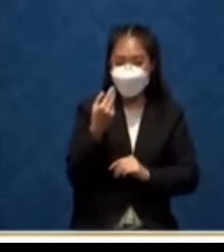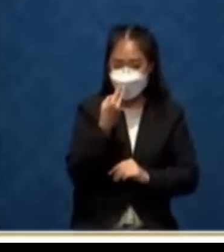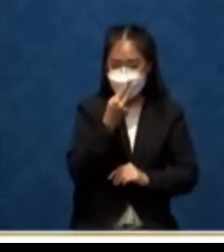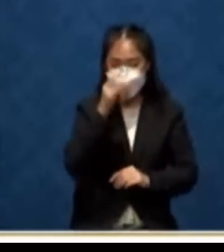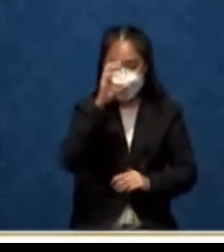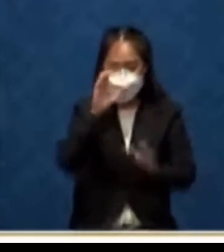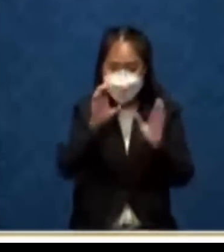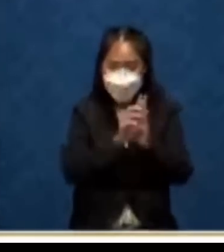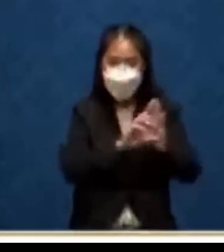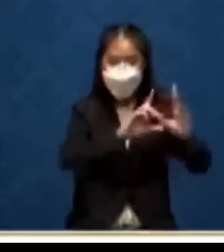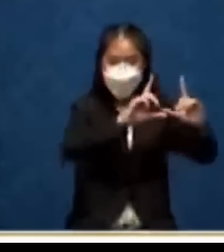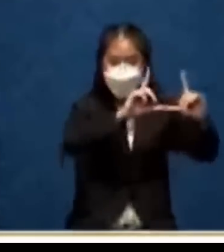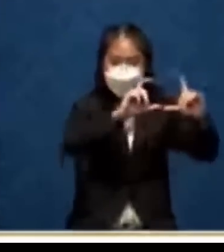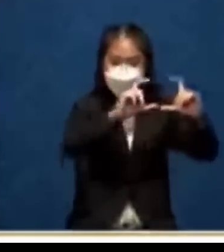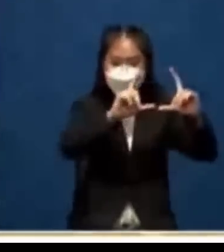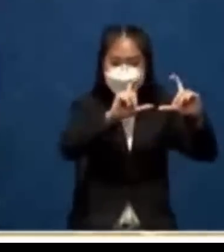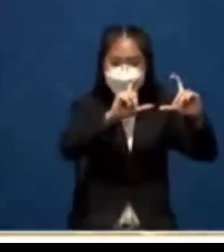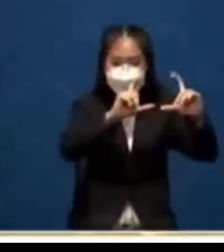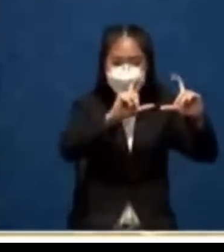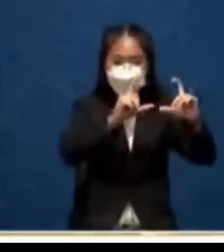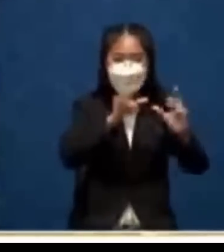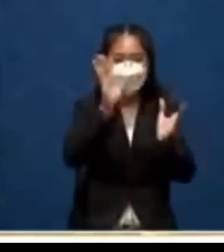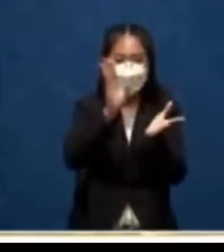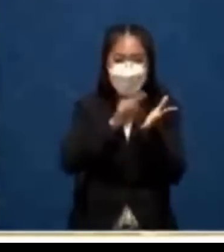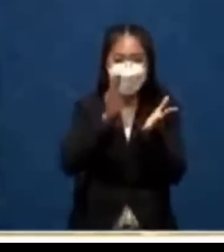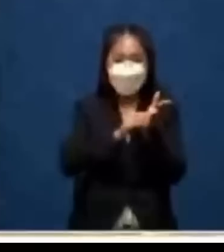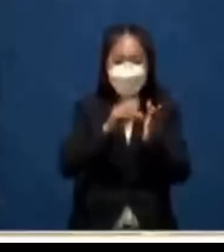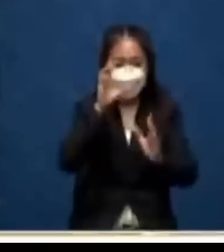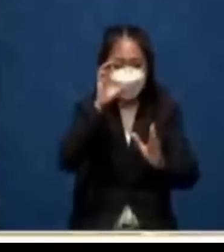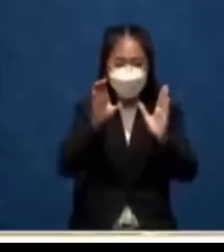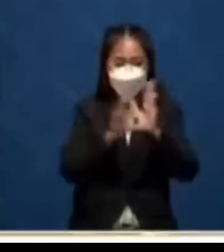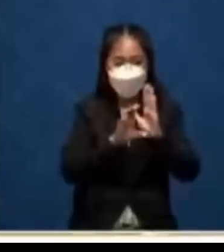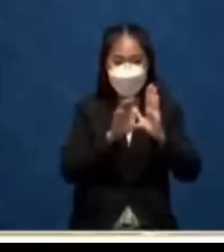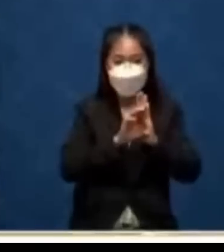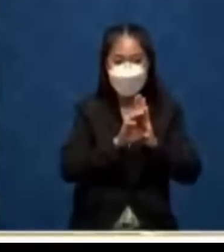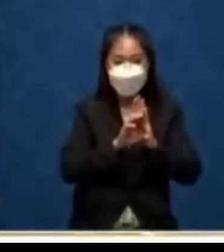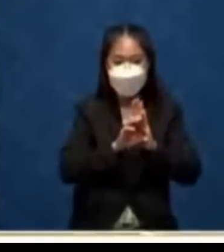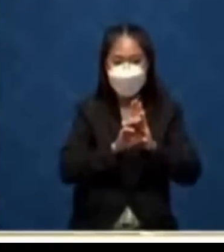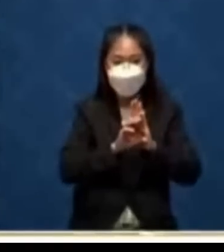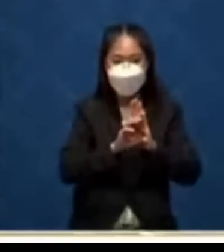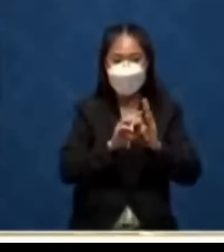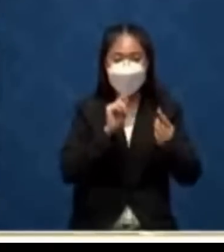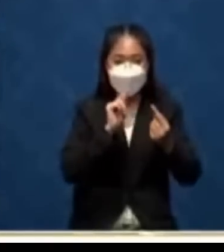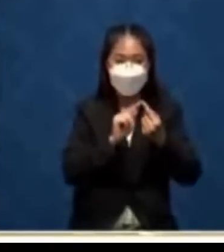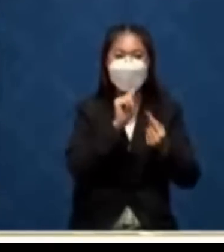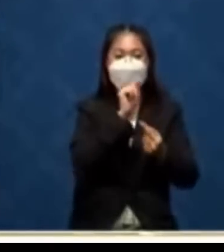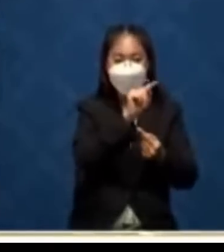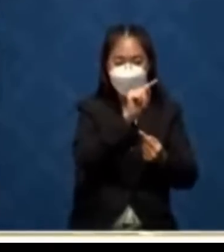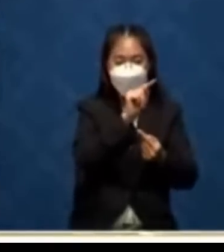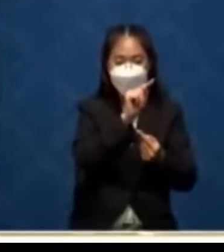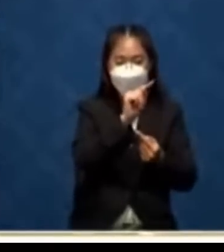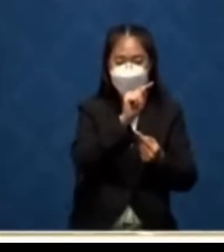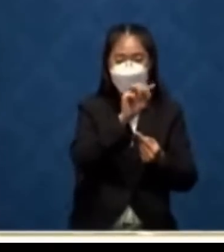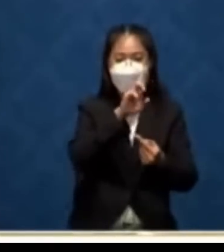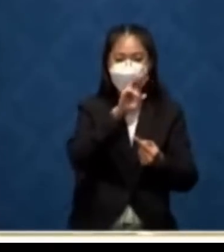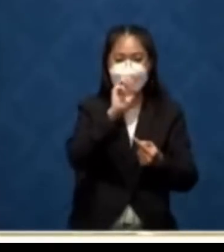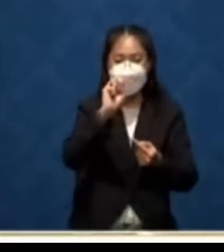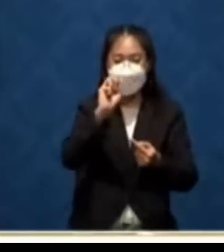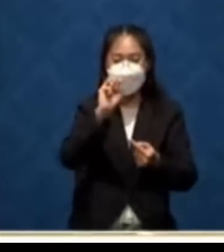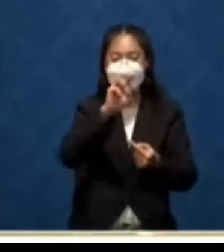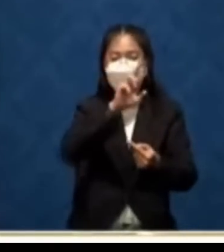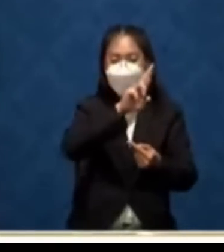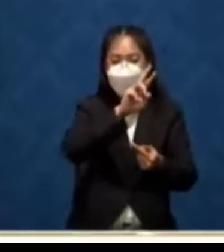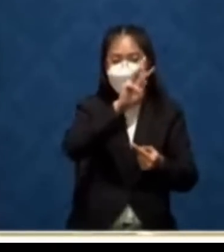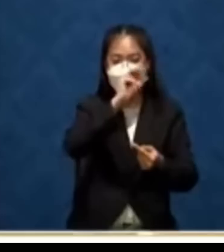พวกนี้กันเถอะครับคุณธรรมนัสพรหมเผ่าอดีตรัฐมนตรีช่วยเกษตรและสหกรณ์